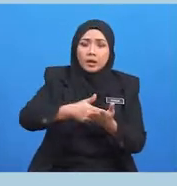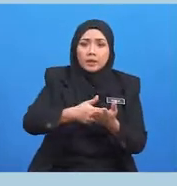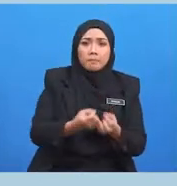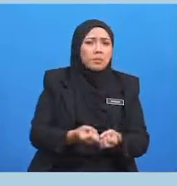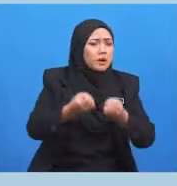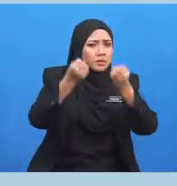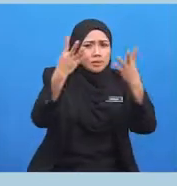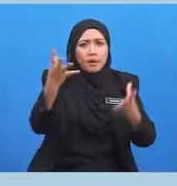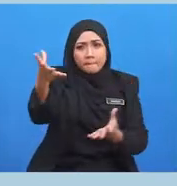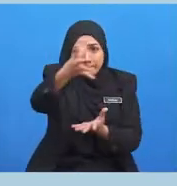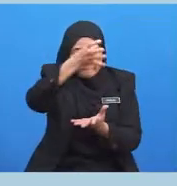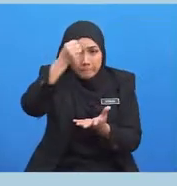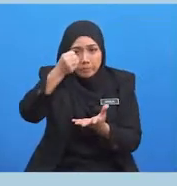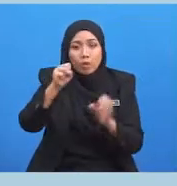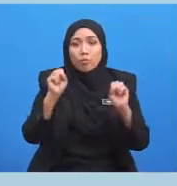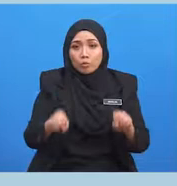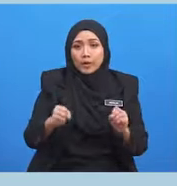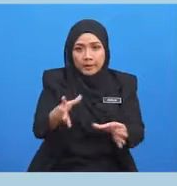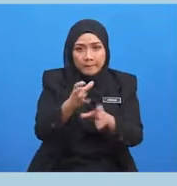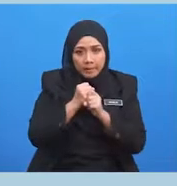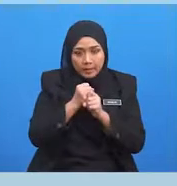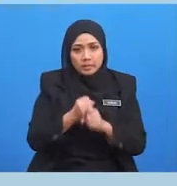maklumat yang boleh diperoleh.